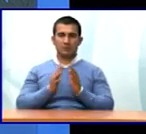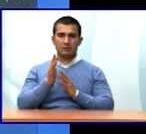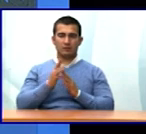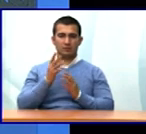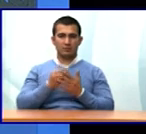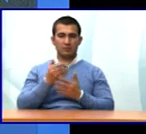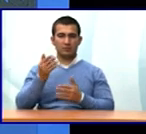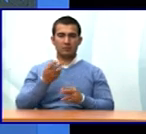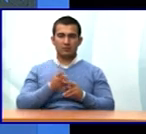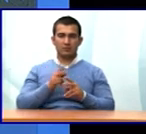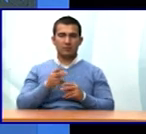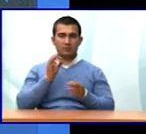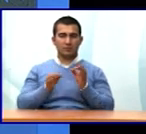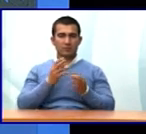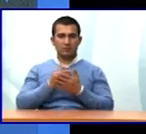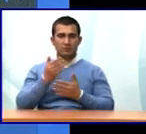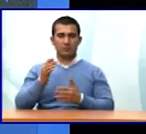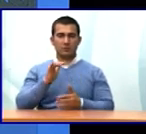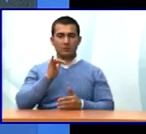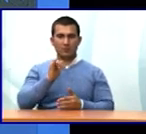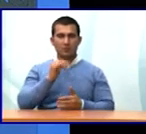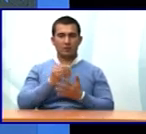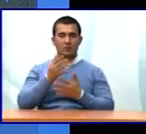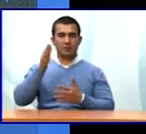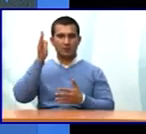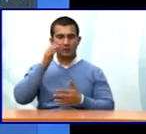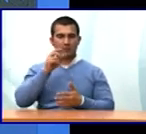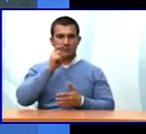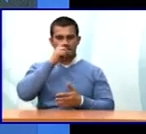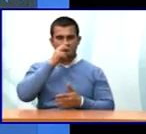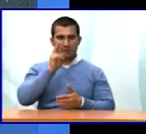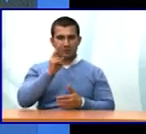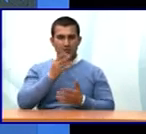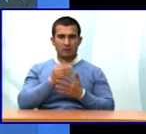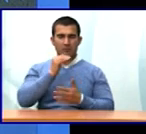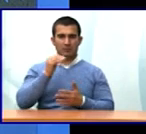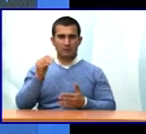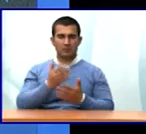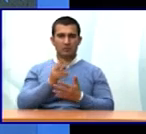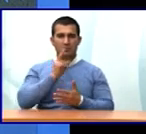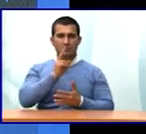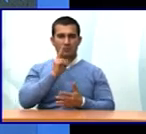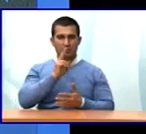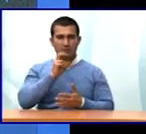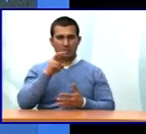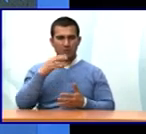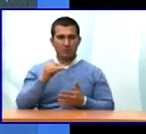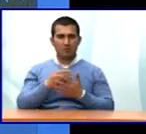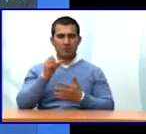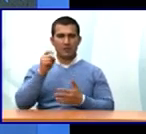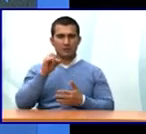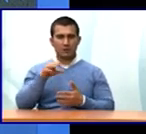O'simlikning normal hayot kechirishi uchun uglerod, vodorod, kislorod, fosfor, kali, kalsiy,